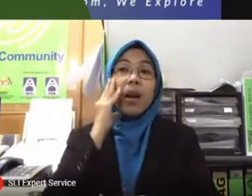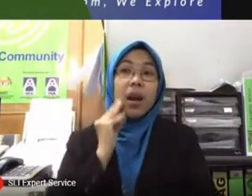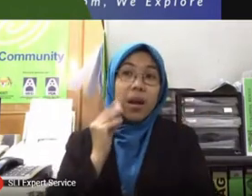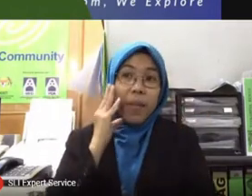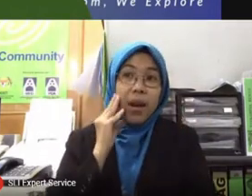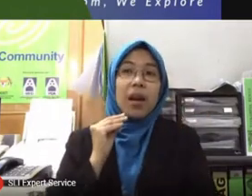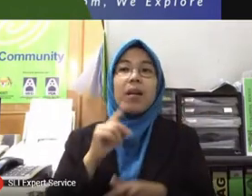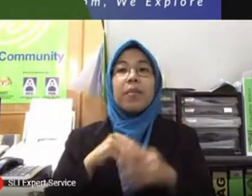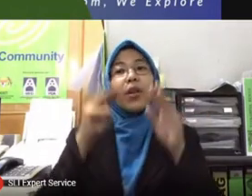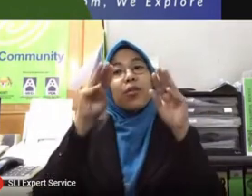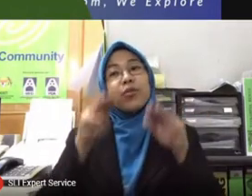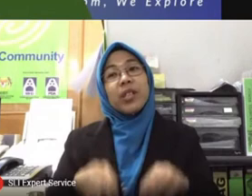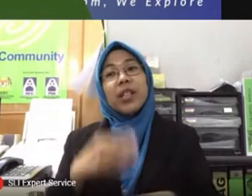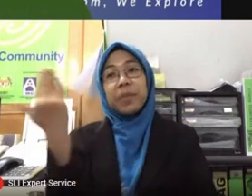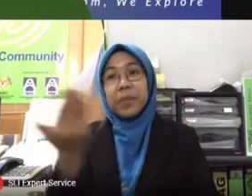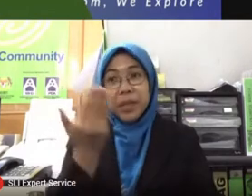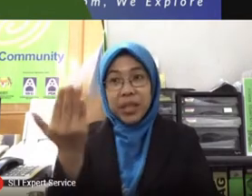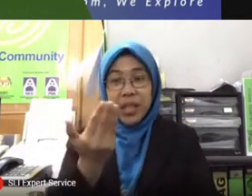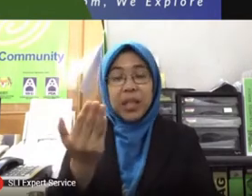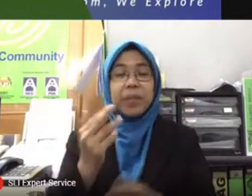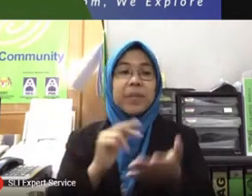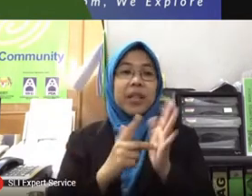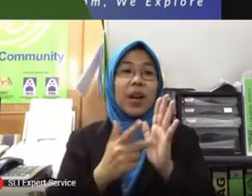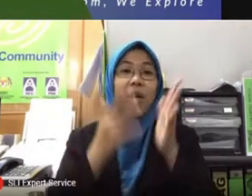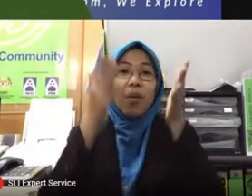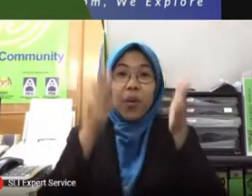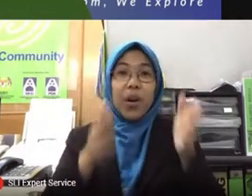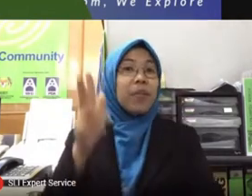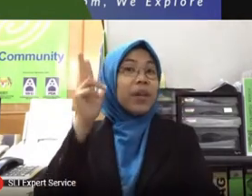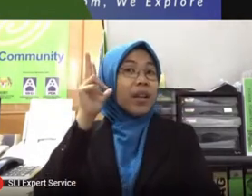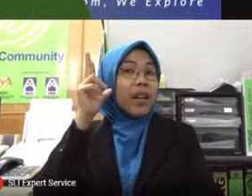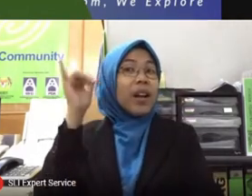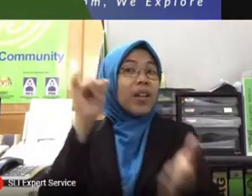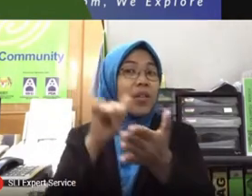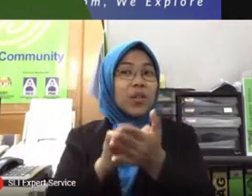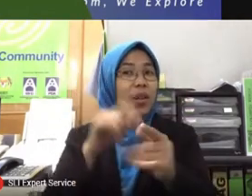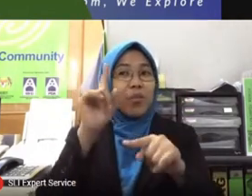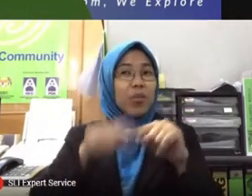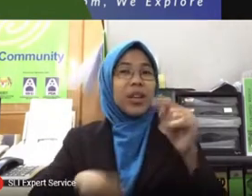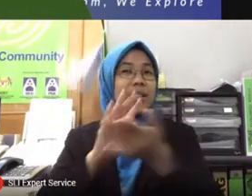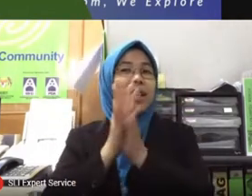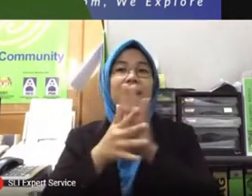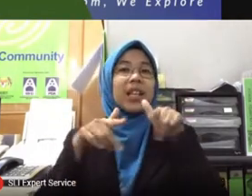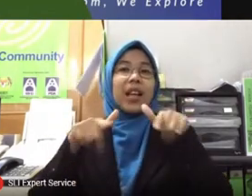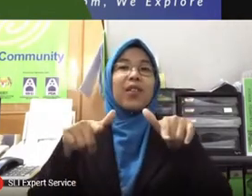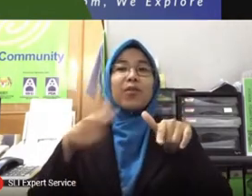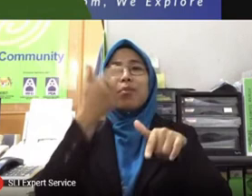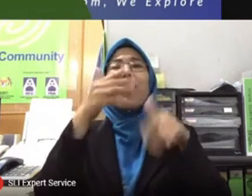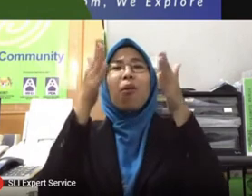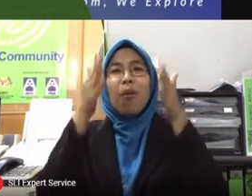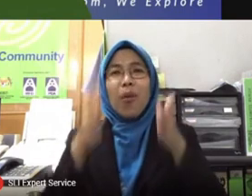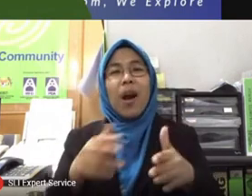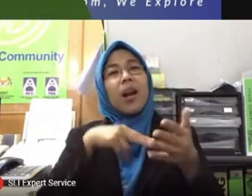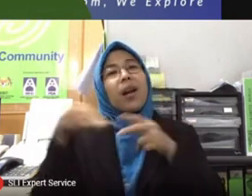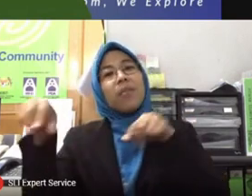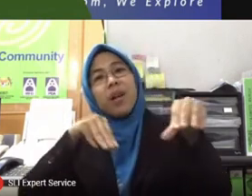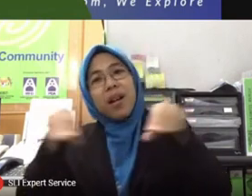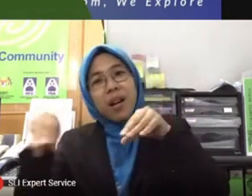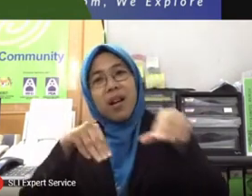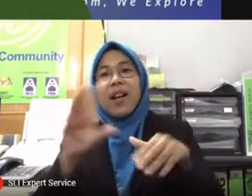sebagai manusia biasa, orang yang mendengar tu dia tak boleh nak jadi tunggul kayu, sebab dia memang orang. Jadi dia akan bergerak, dia